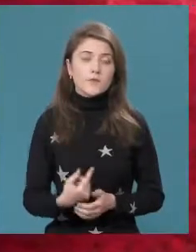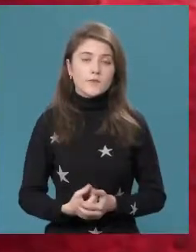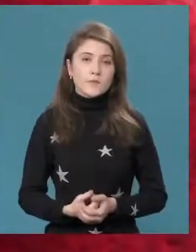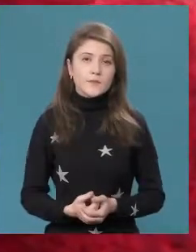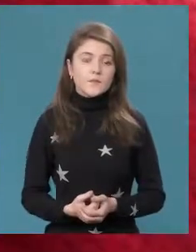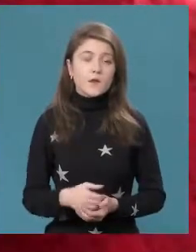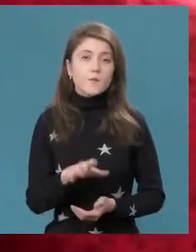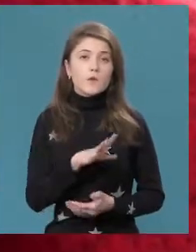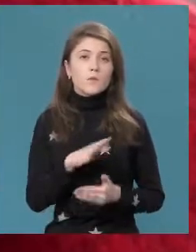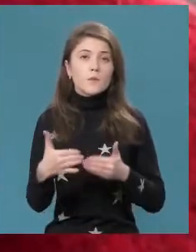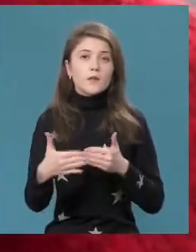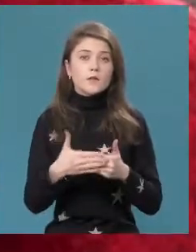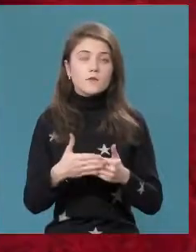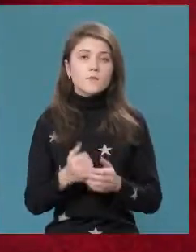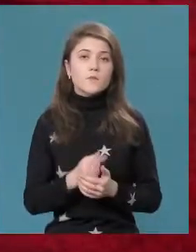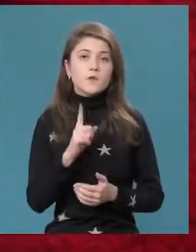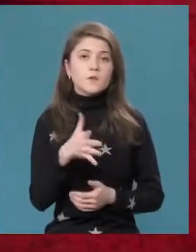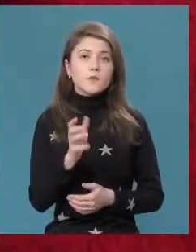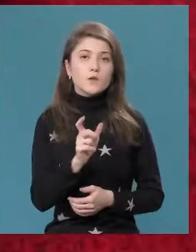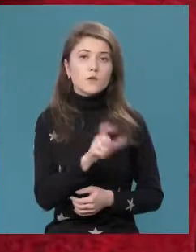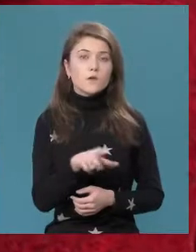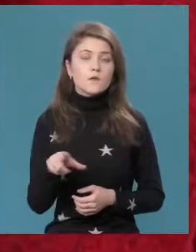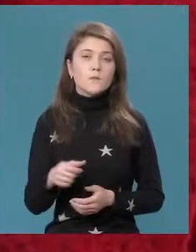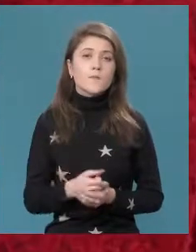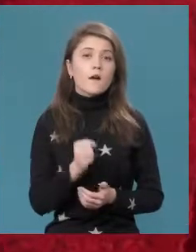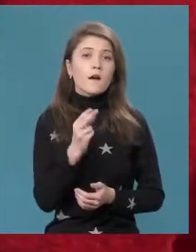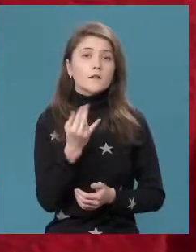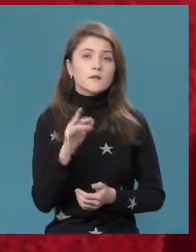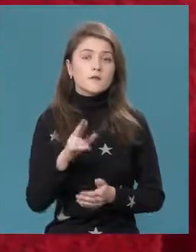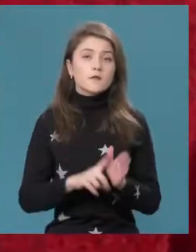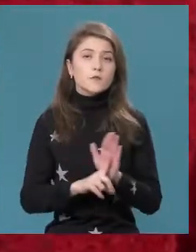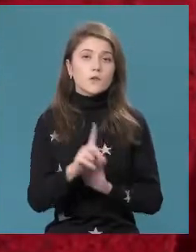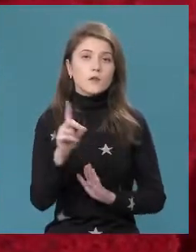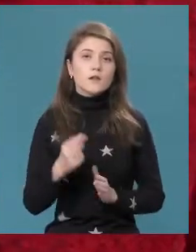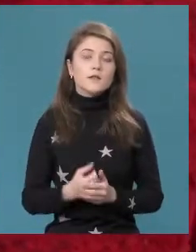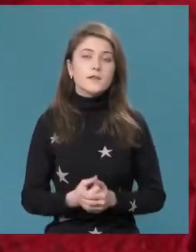Було близько 1500 осіб. Акція розпочалася о